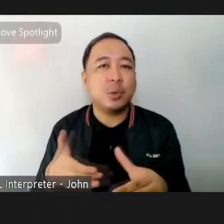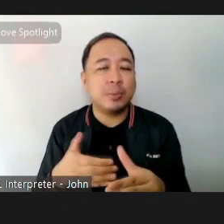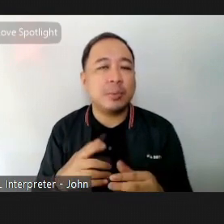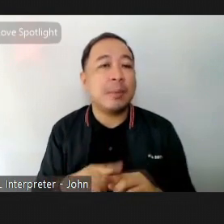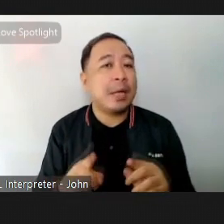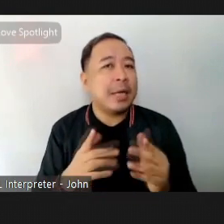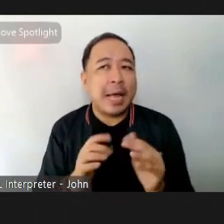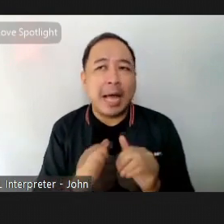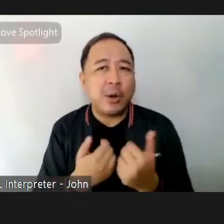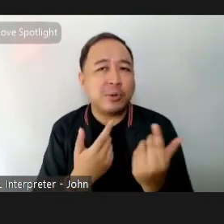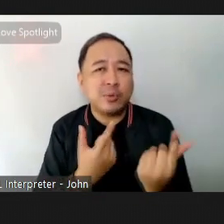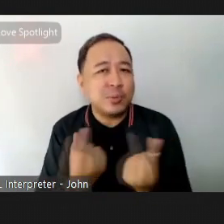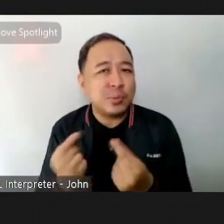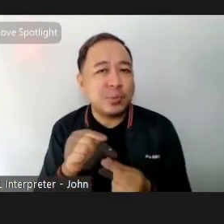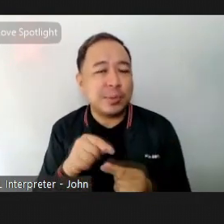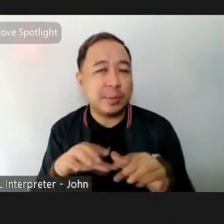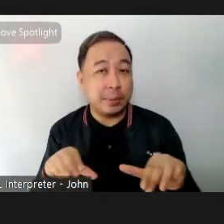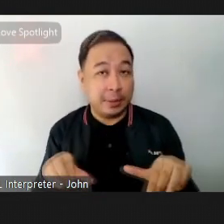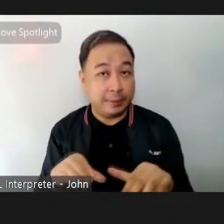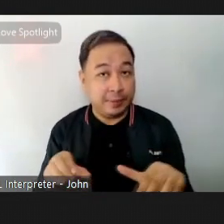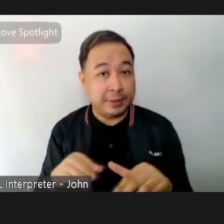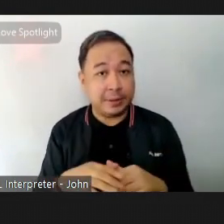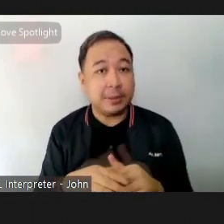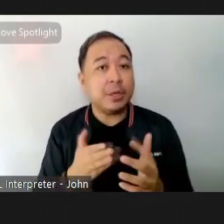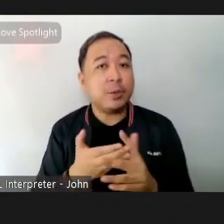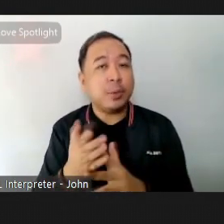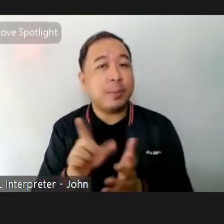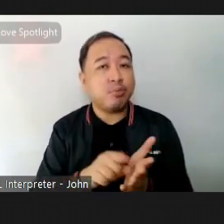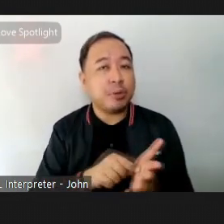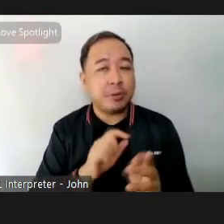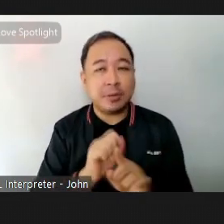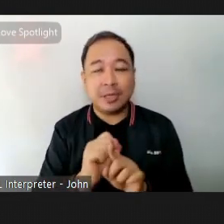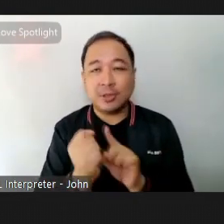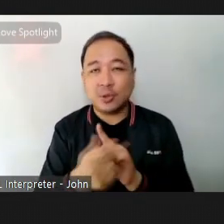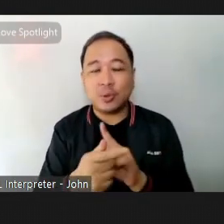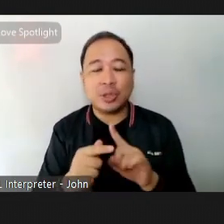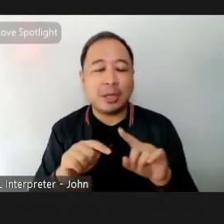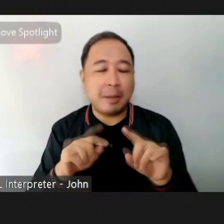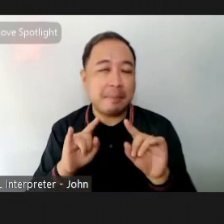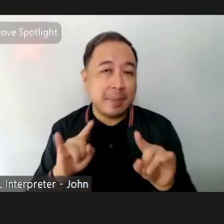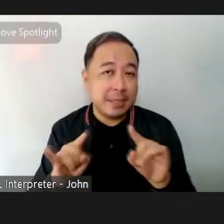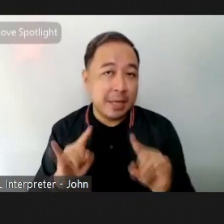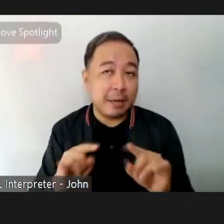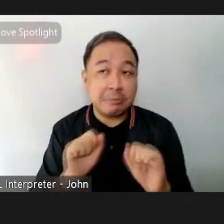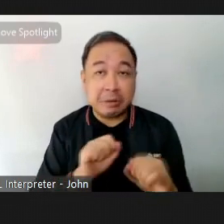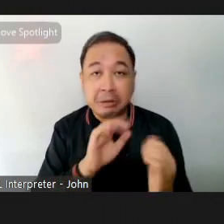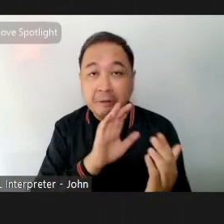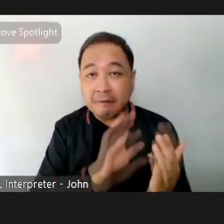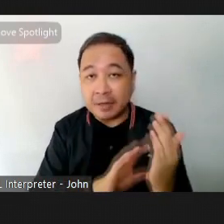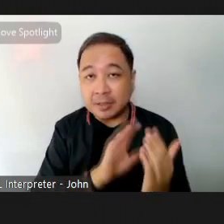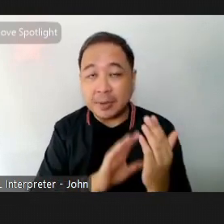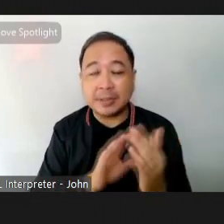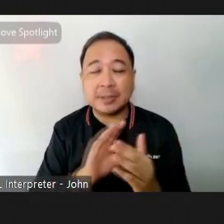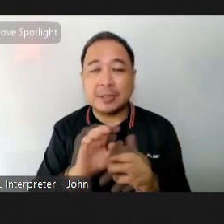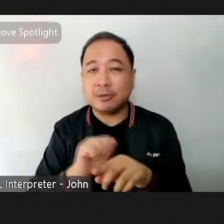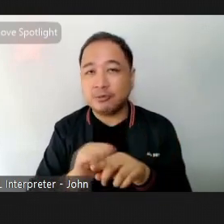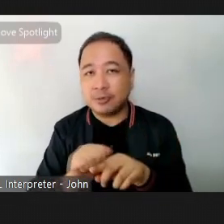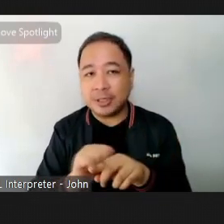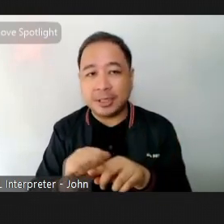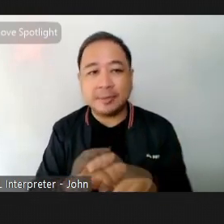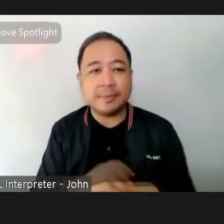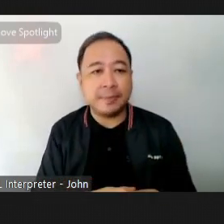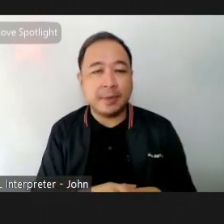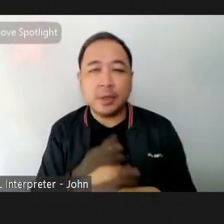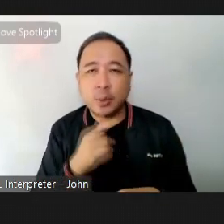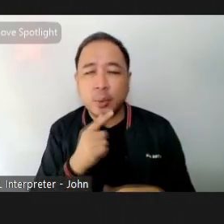programa at aktibidad. So sa pamamagitan nito ng print and social media, it's either face-to-face livelihood trainings. Sa implementer,